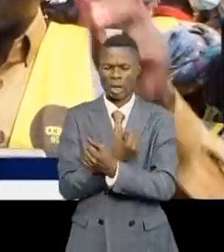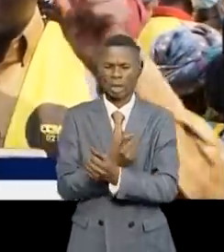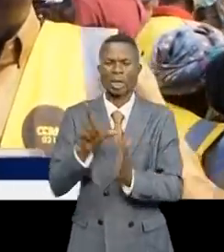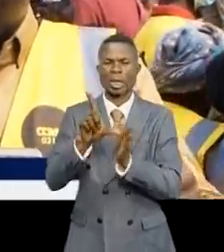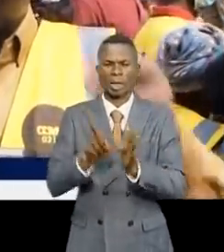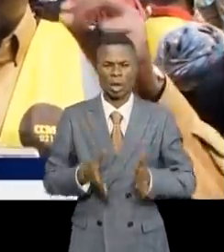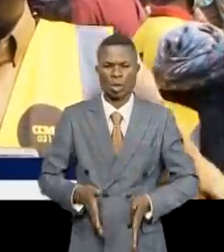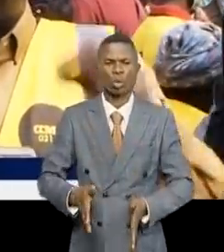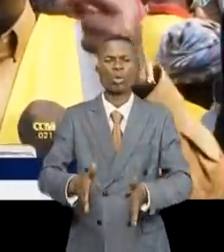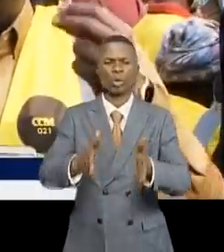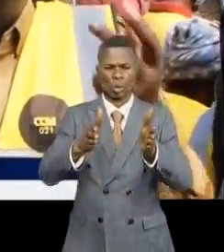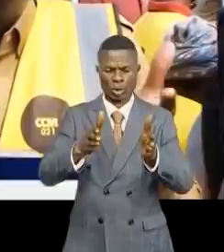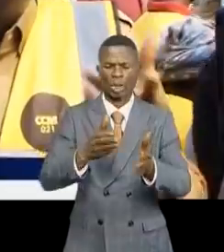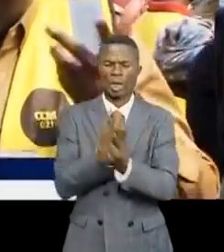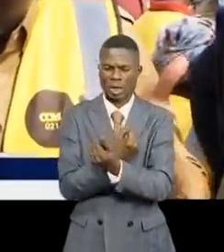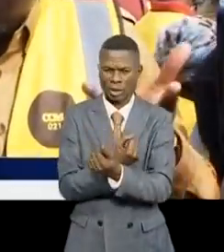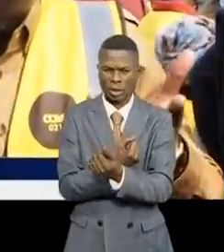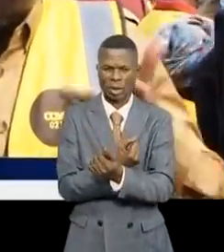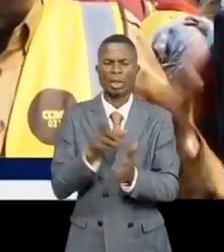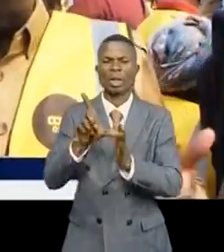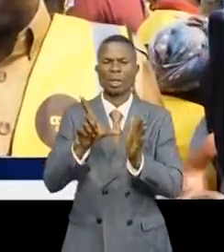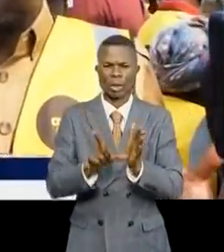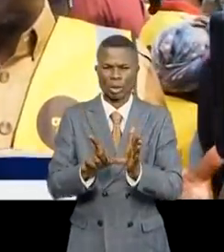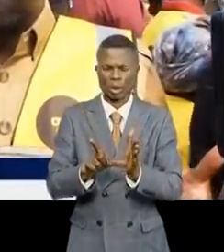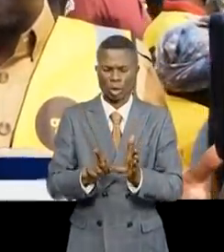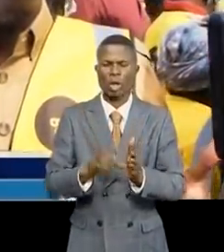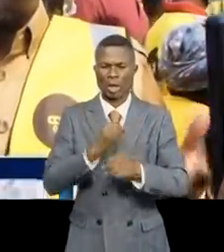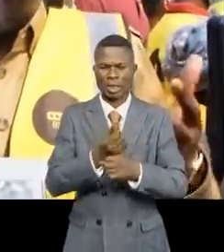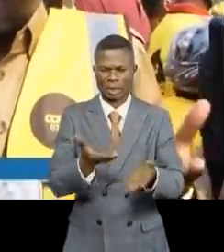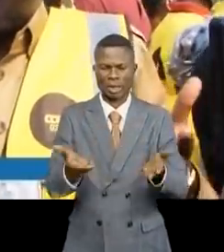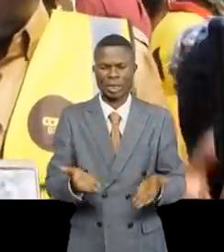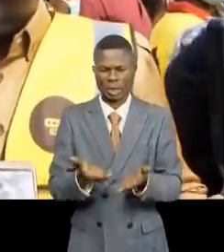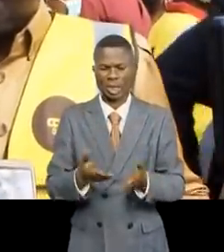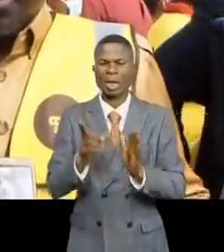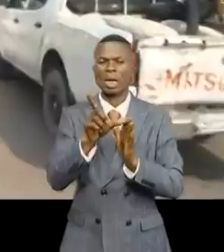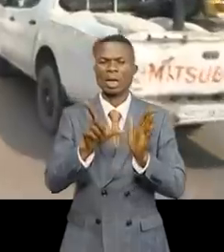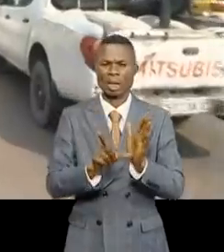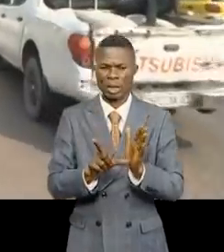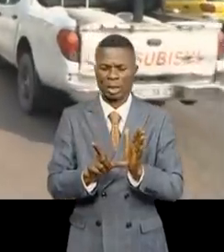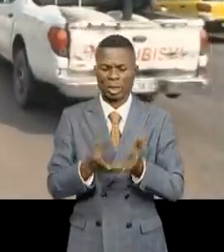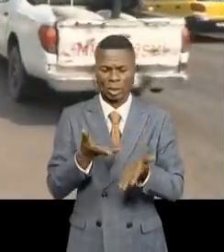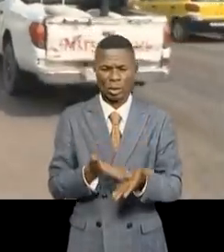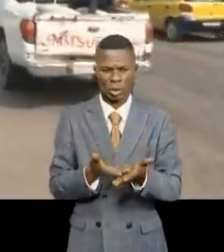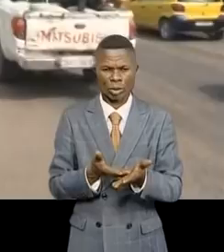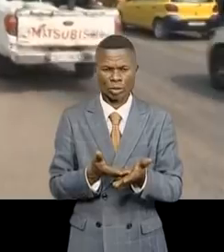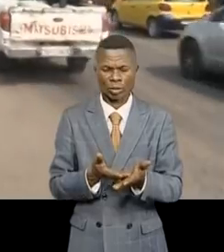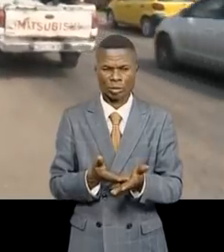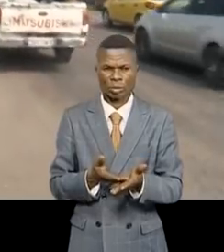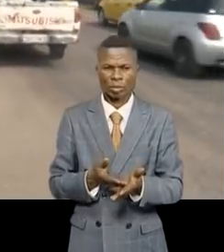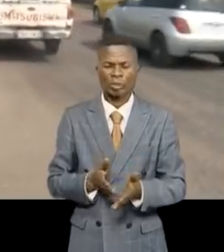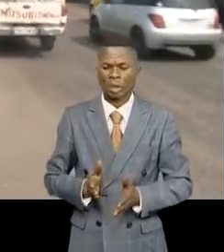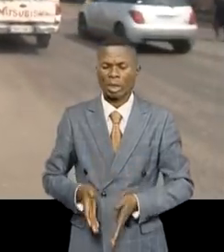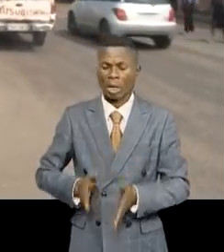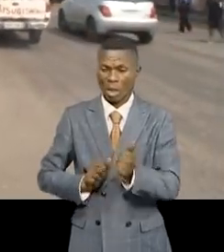pouvoir obéir, de pouvoir respecter les règles que nous avons mises ensemble. Ces règles sont ici, on laisse le passage à